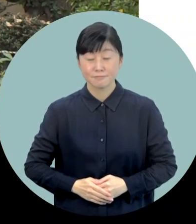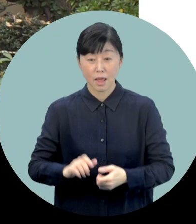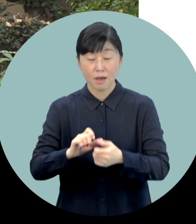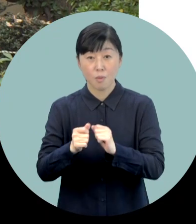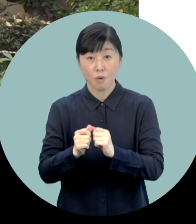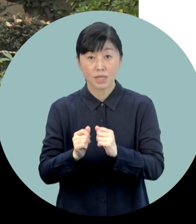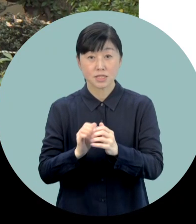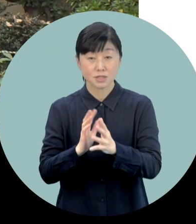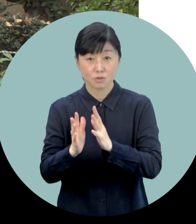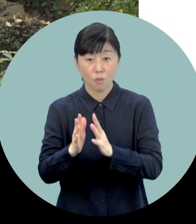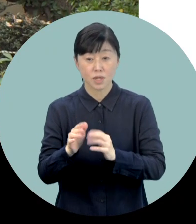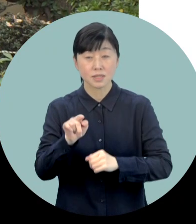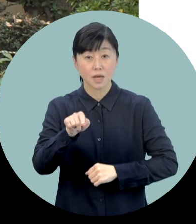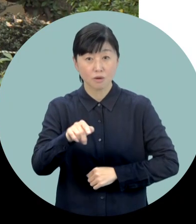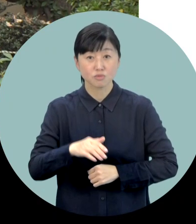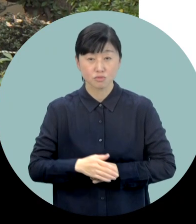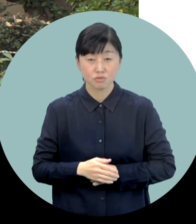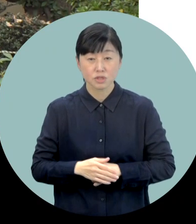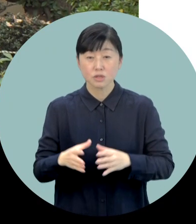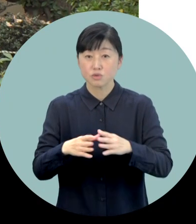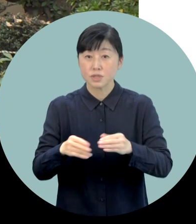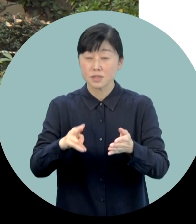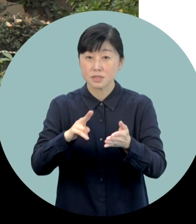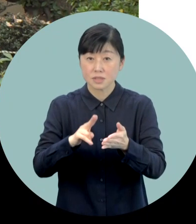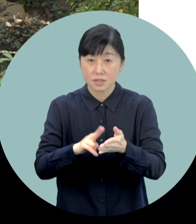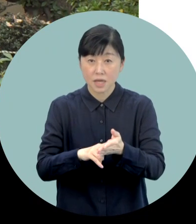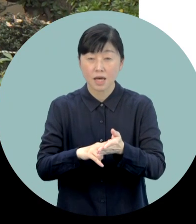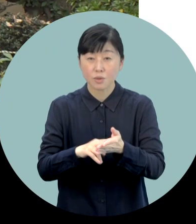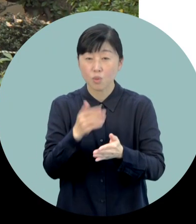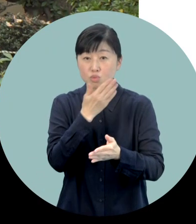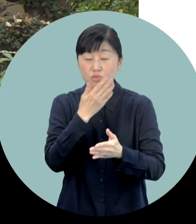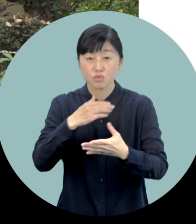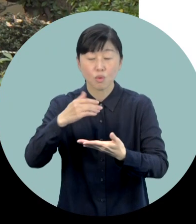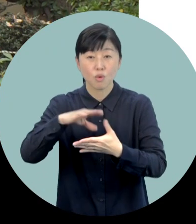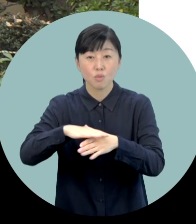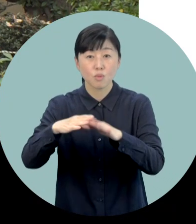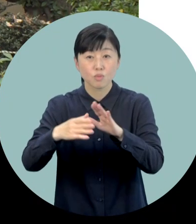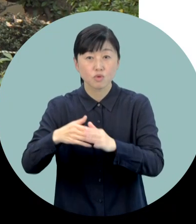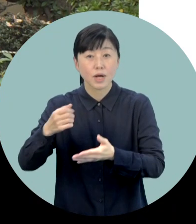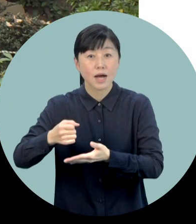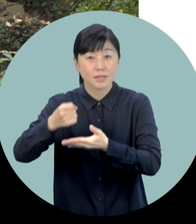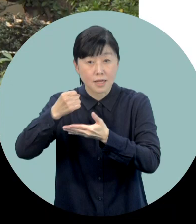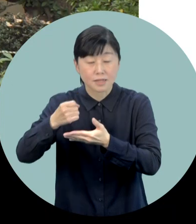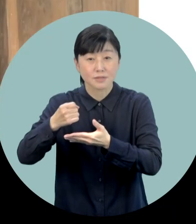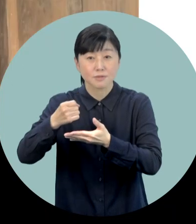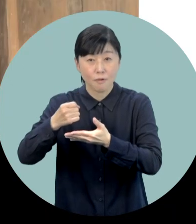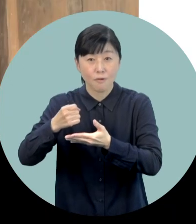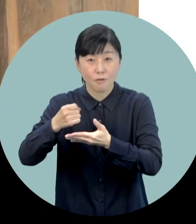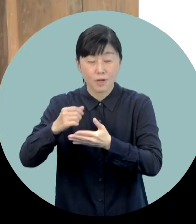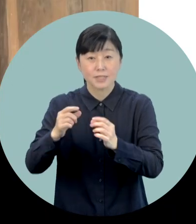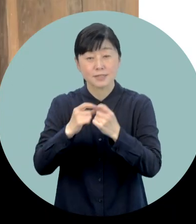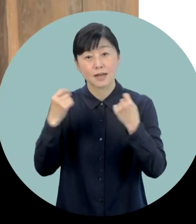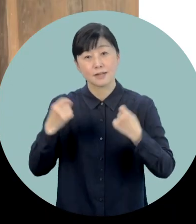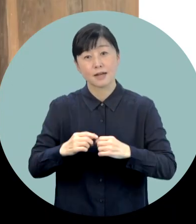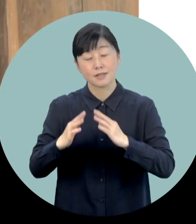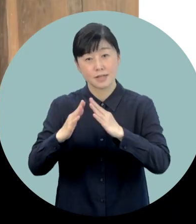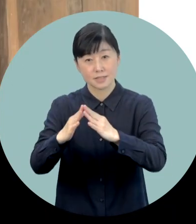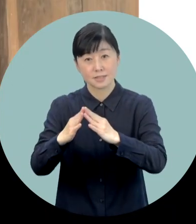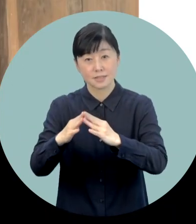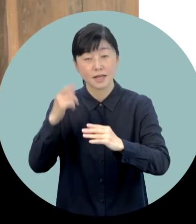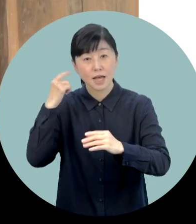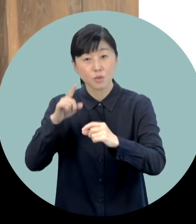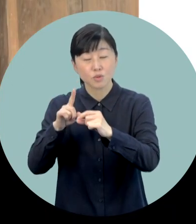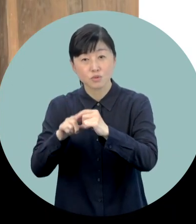ボロ市通りにある国指定重要文化財の世田谷代官屋敷は、江戸時代中期以